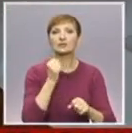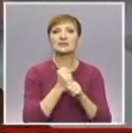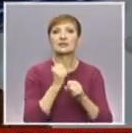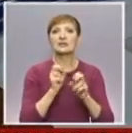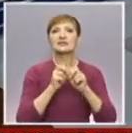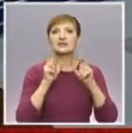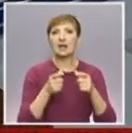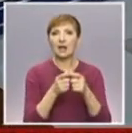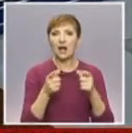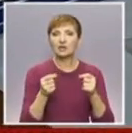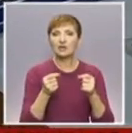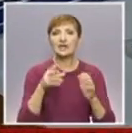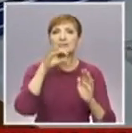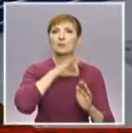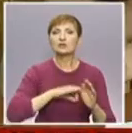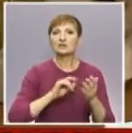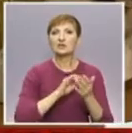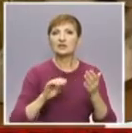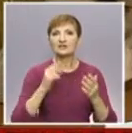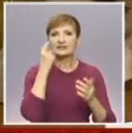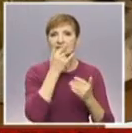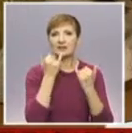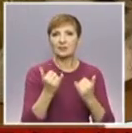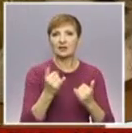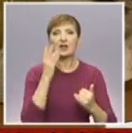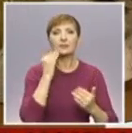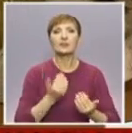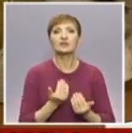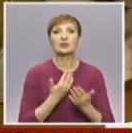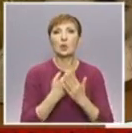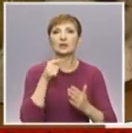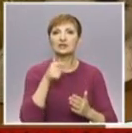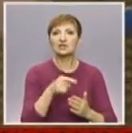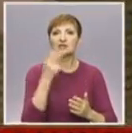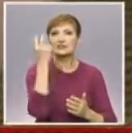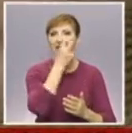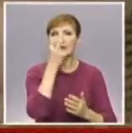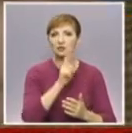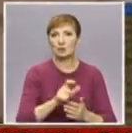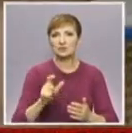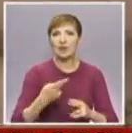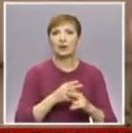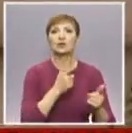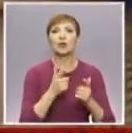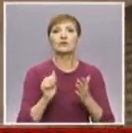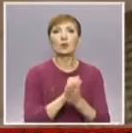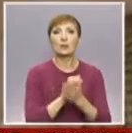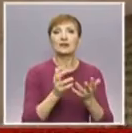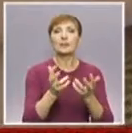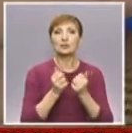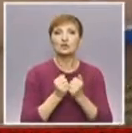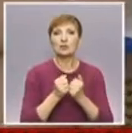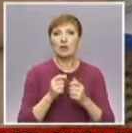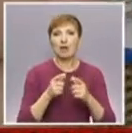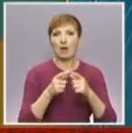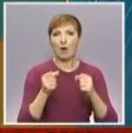изготовлены специальные карты с использованием шрифта Брайля. В Алматы сегодня проживает около 1000 слабовидящих горожан, которые готовят документы для получения